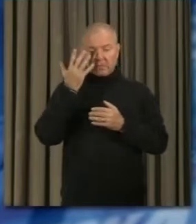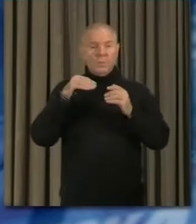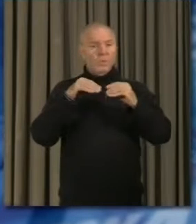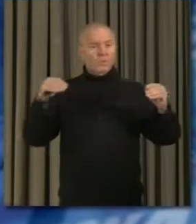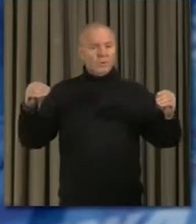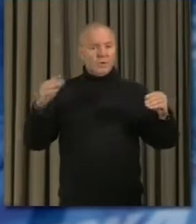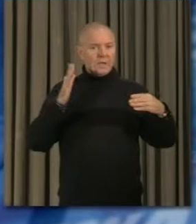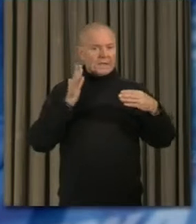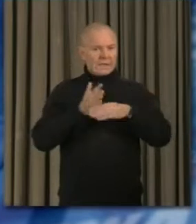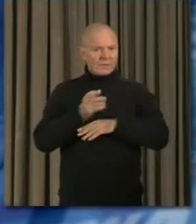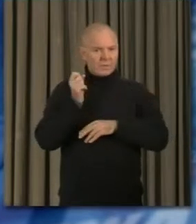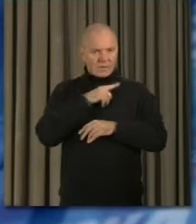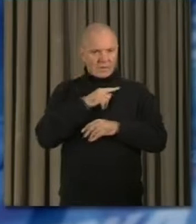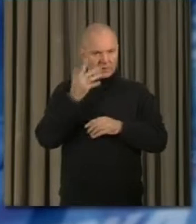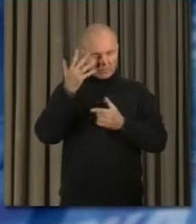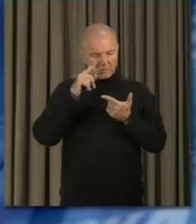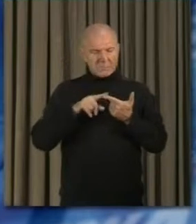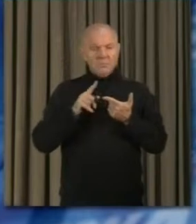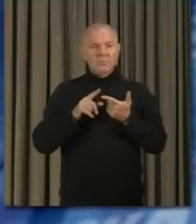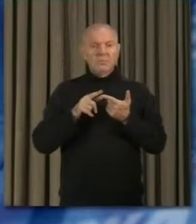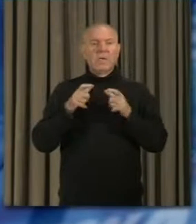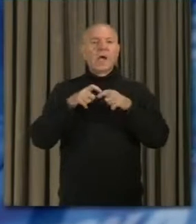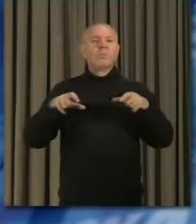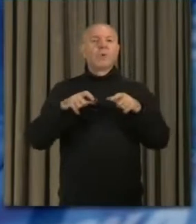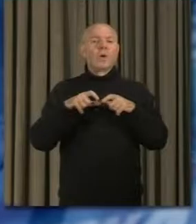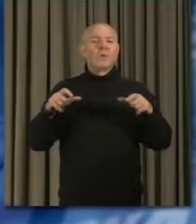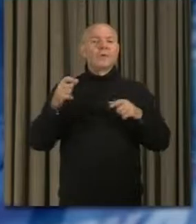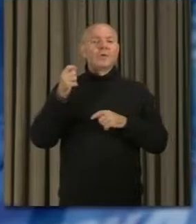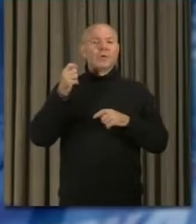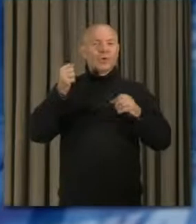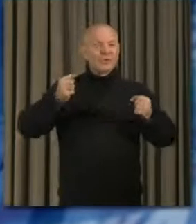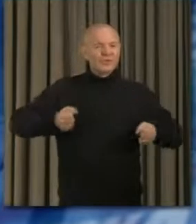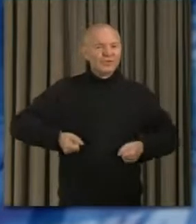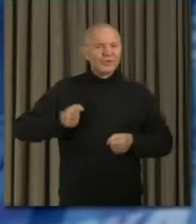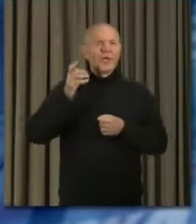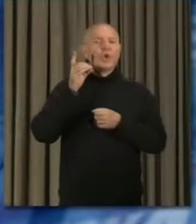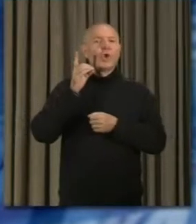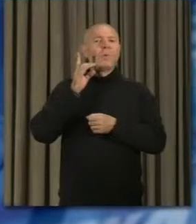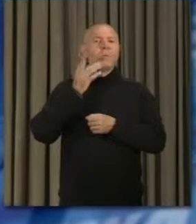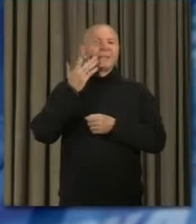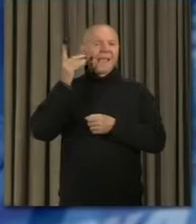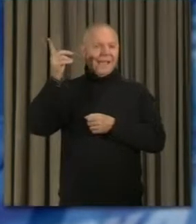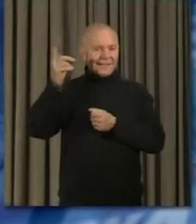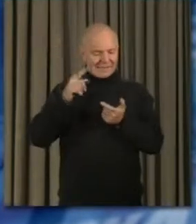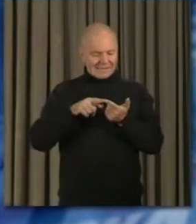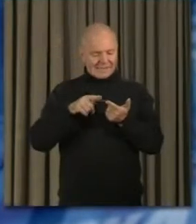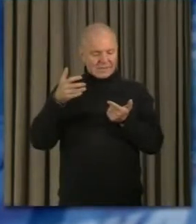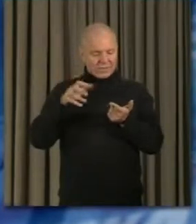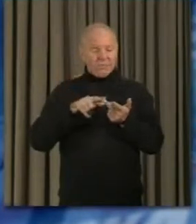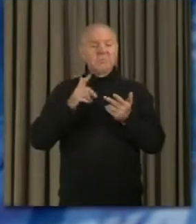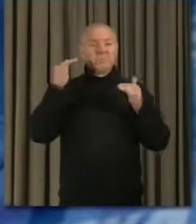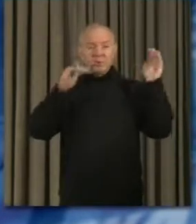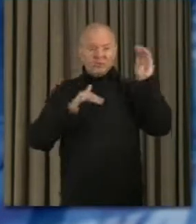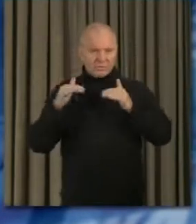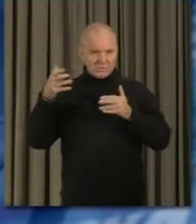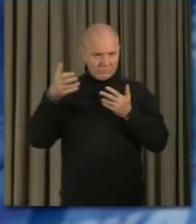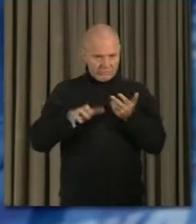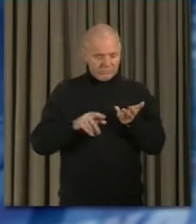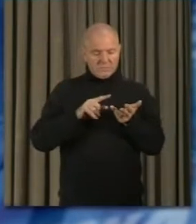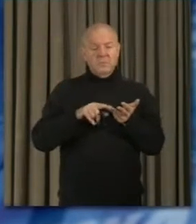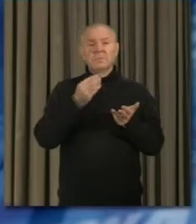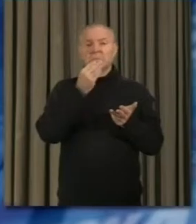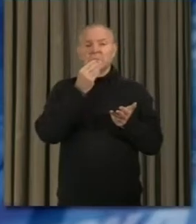di tutta l'Ossola sono previsti sconti sui giornalieri abbonamenti della stazione scistica di Domo Bianca sconti per entrare in piscina scontistiche su